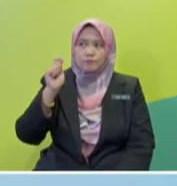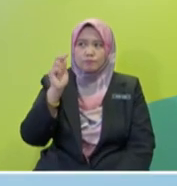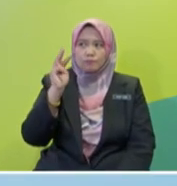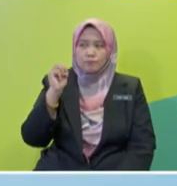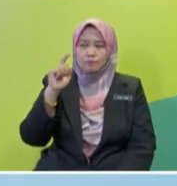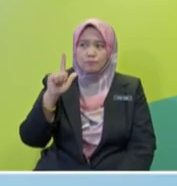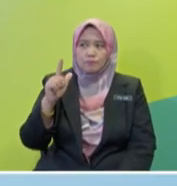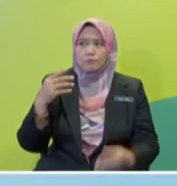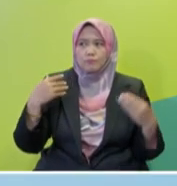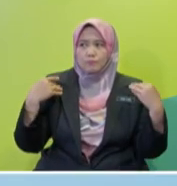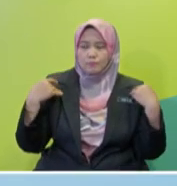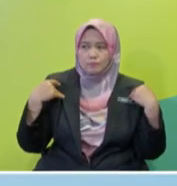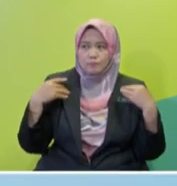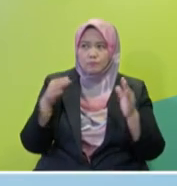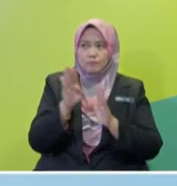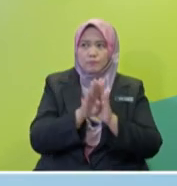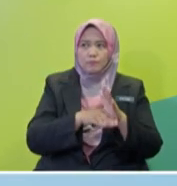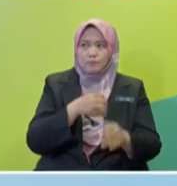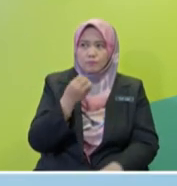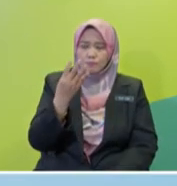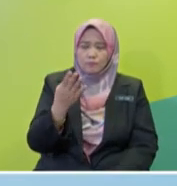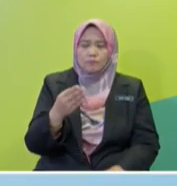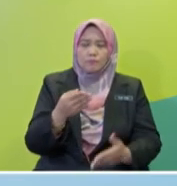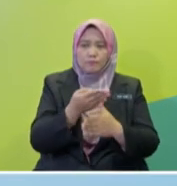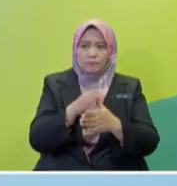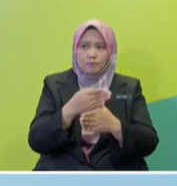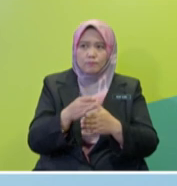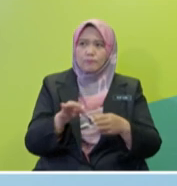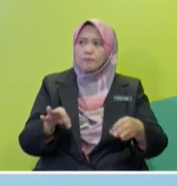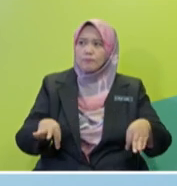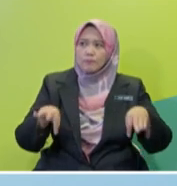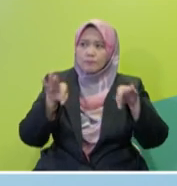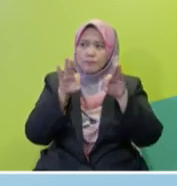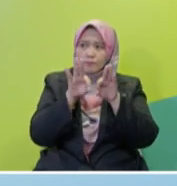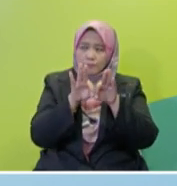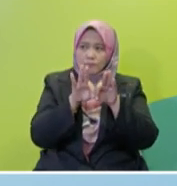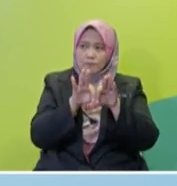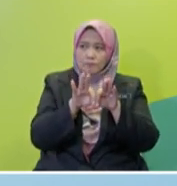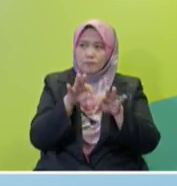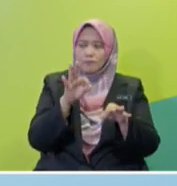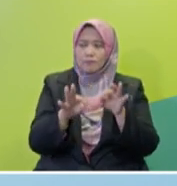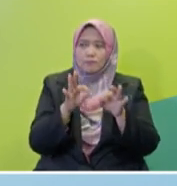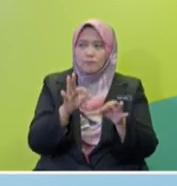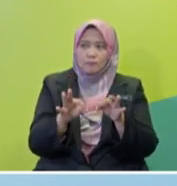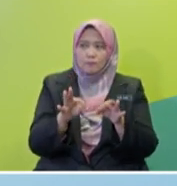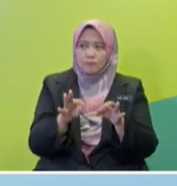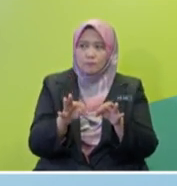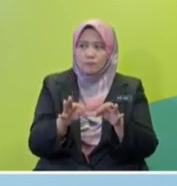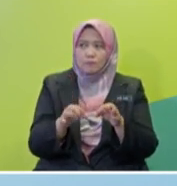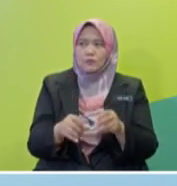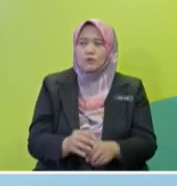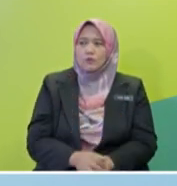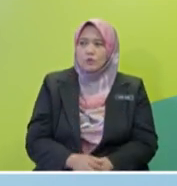kita ada beberapa bagian penting apabila kita menulis quotes tembel pastilah